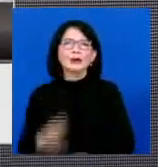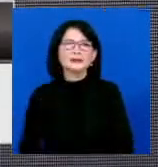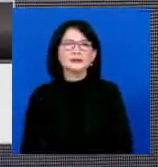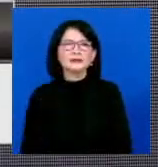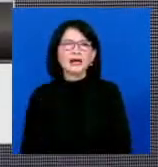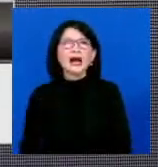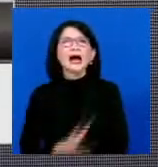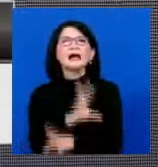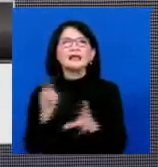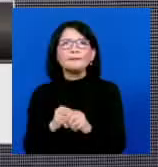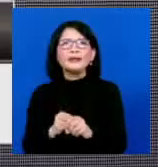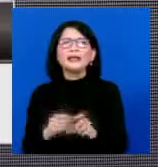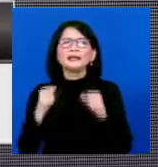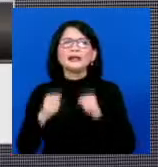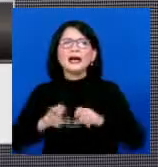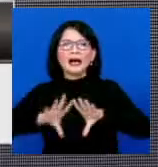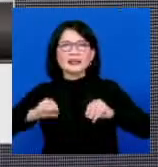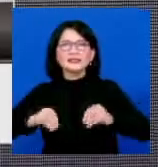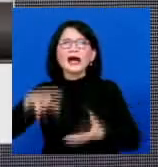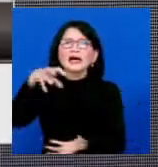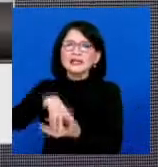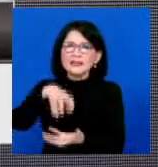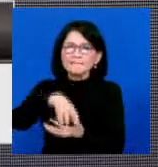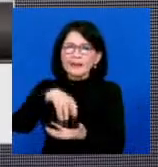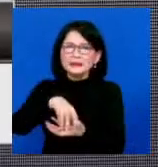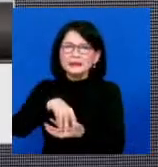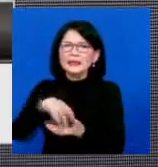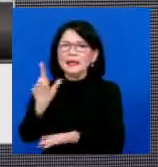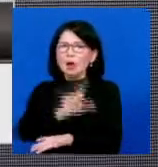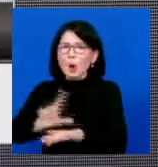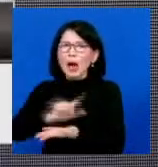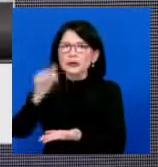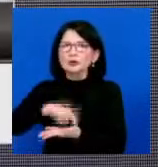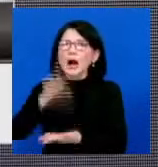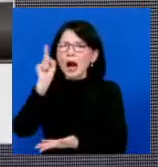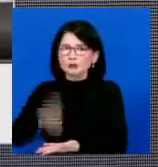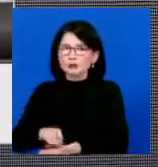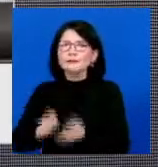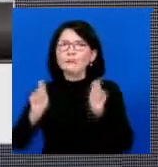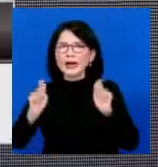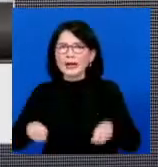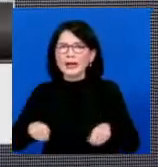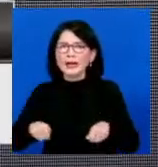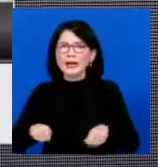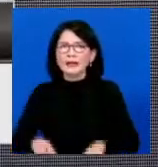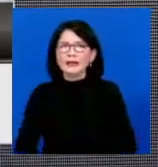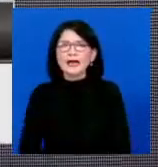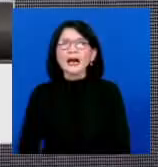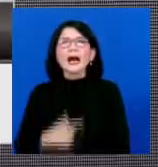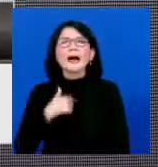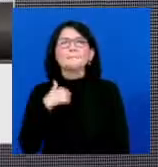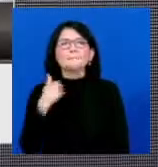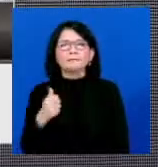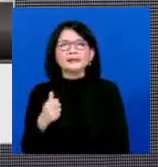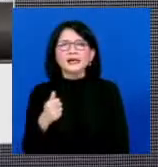keterlibatan tenaga kerja lokal itulah adalah hal yang e diharapkan bisa menekan